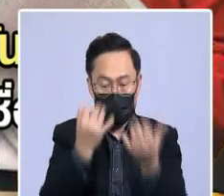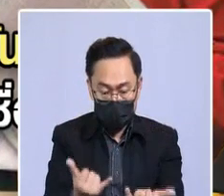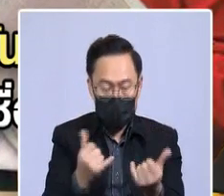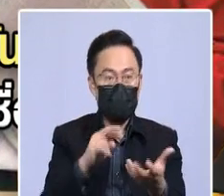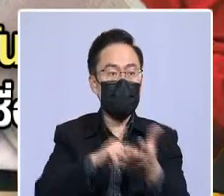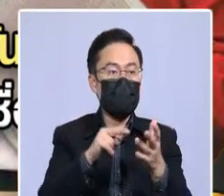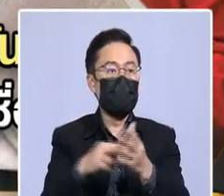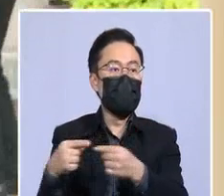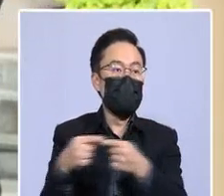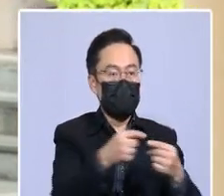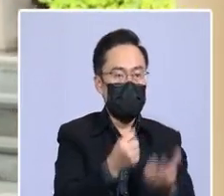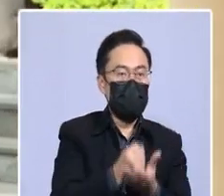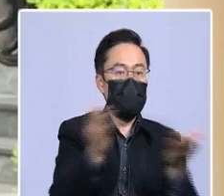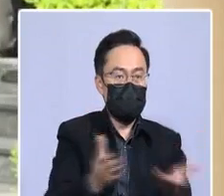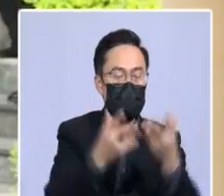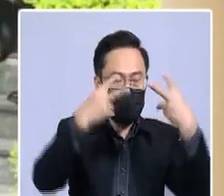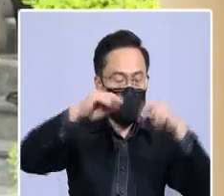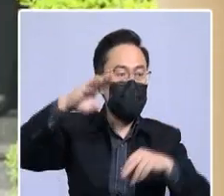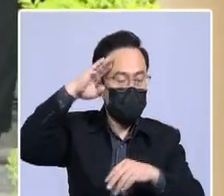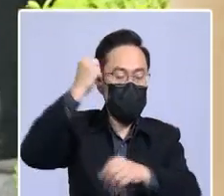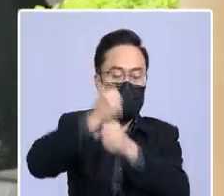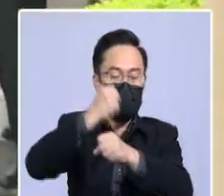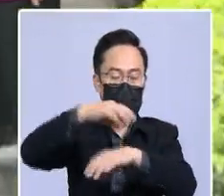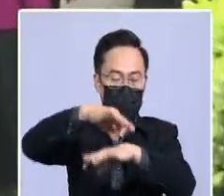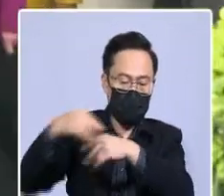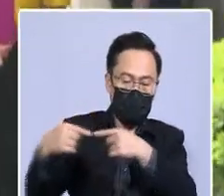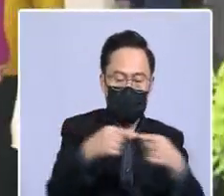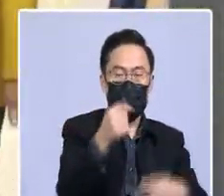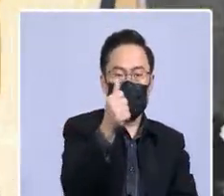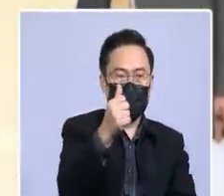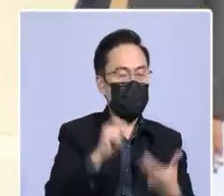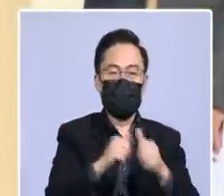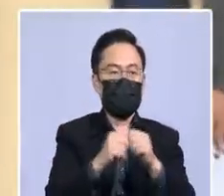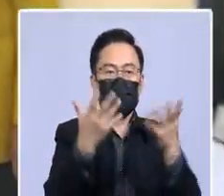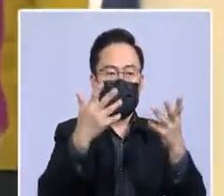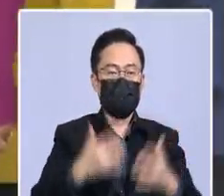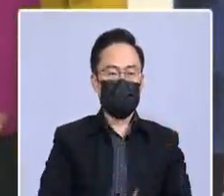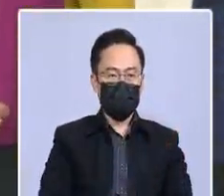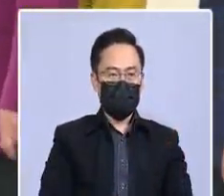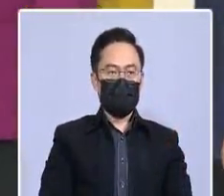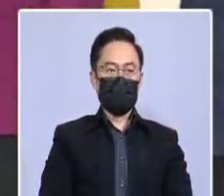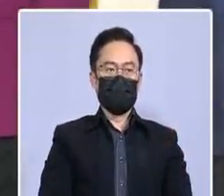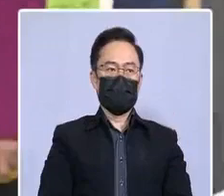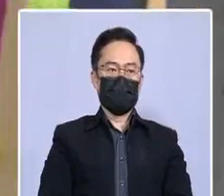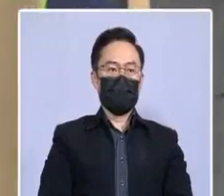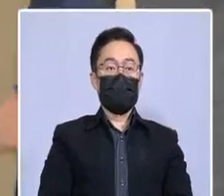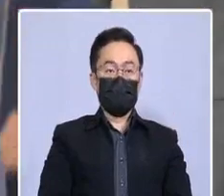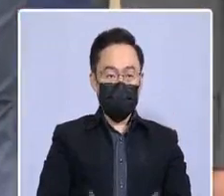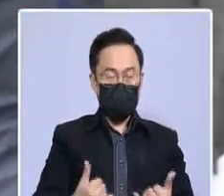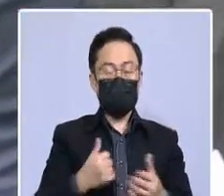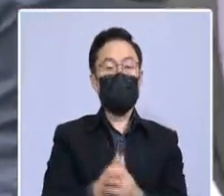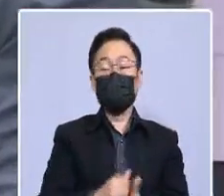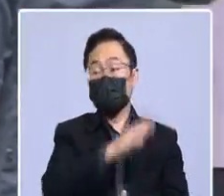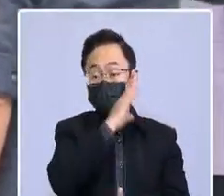หนึ่ง อ๋ออีกระยะหนึ่งนี่หมายความว่า สมัยสองสมัยได ้คือมีความเป็นไป